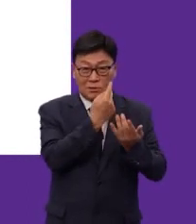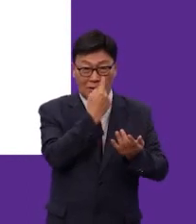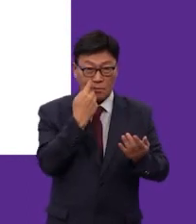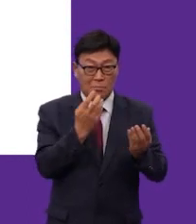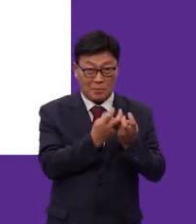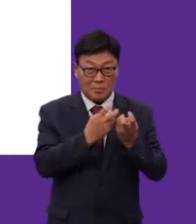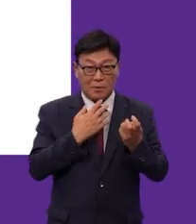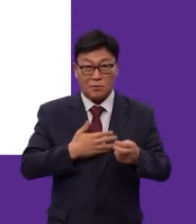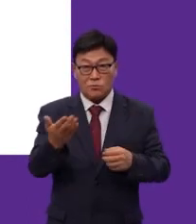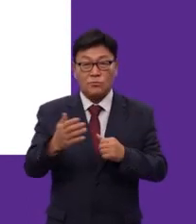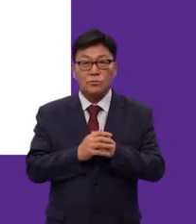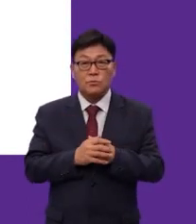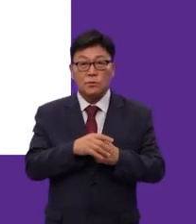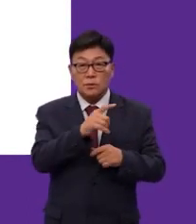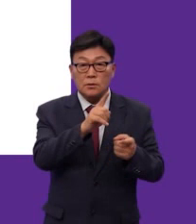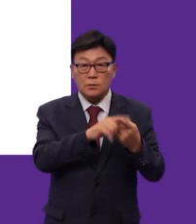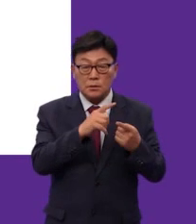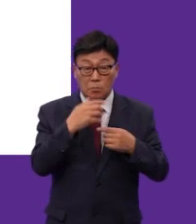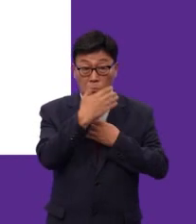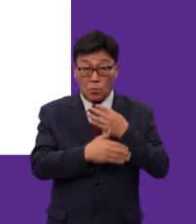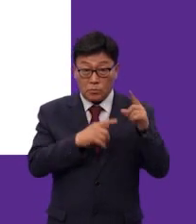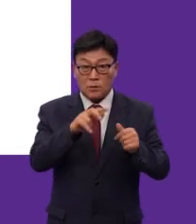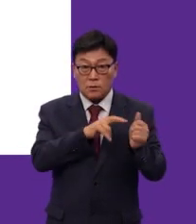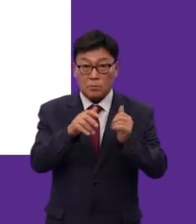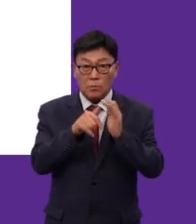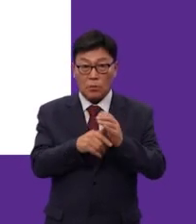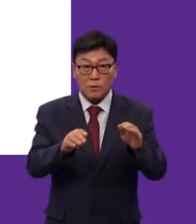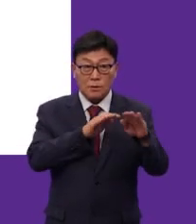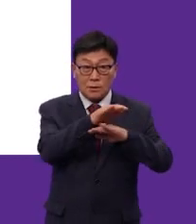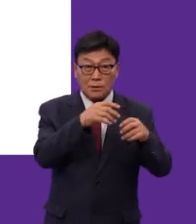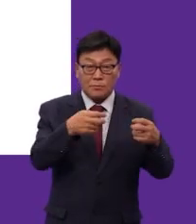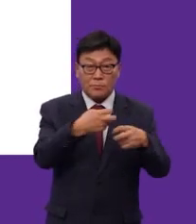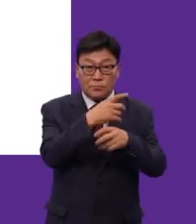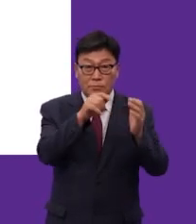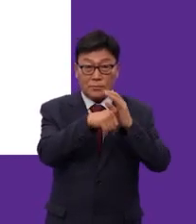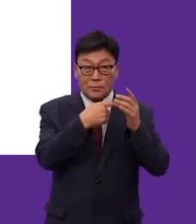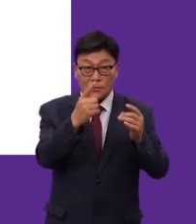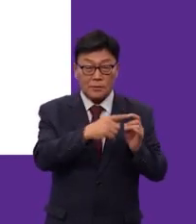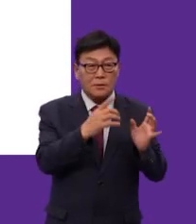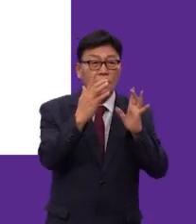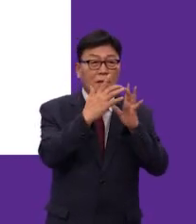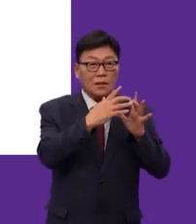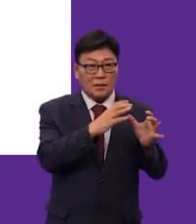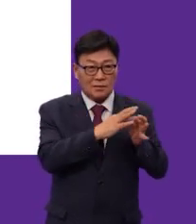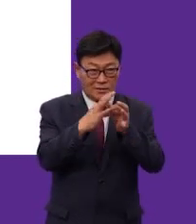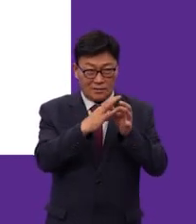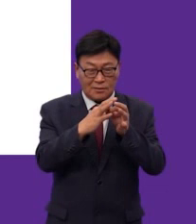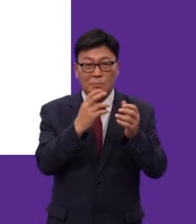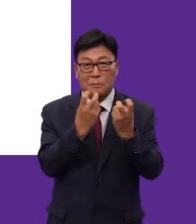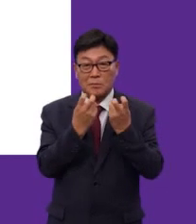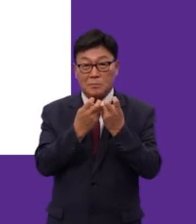방안에 대해서 말씀드리겠습니다. 이는 생체정보 인증과 차량 통행 인식을 온라인으로